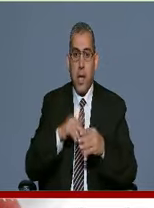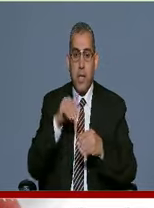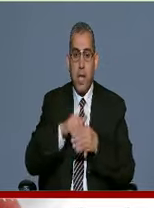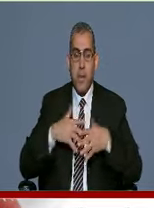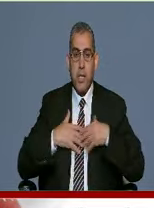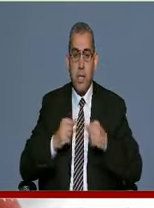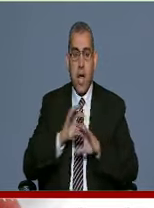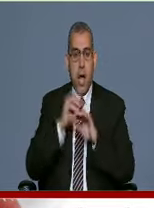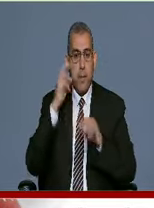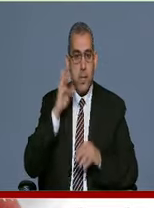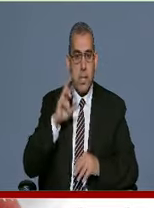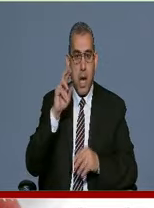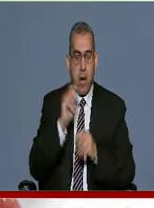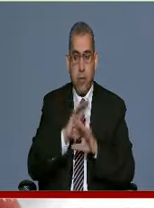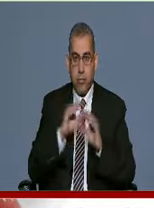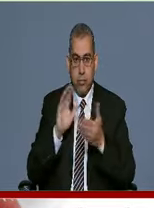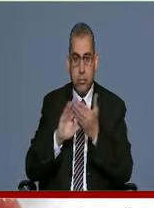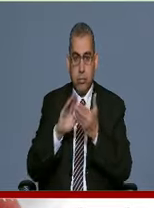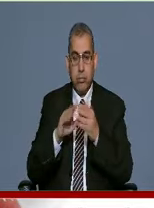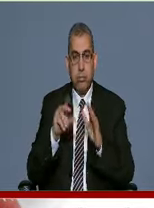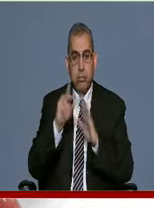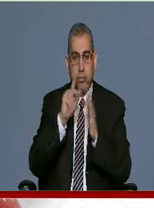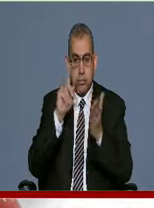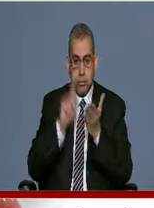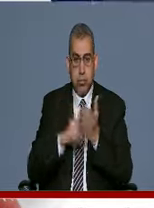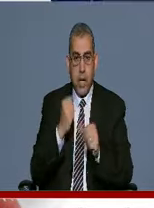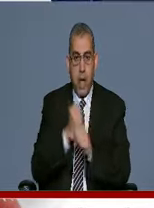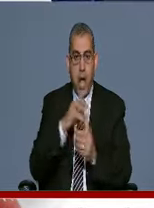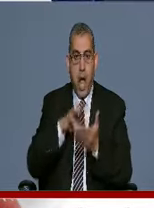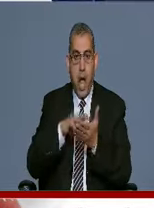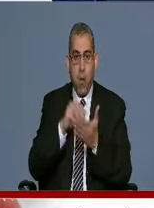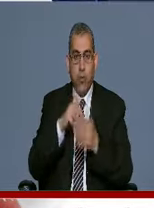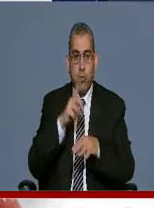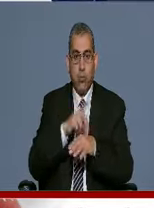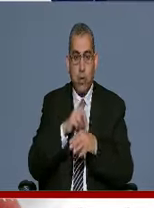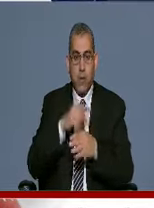ذكيه، قدرنا نطبق اللي احنا بنقوله ده على اول مستشفى هي مستشفى العاصمه الاداريه الجديده.